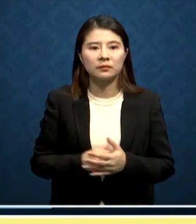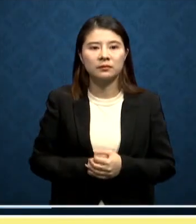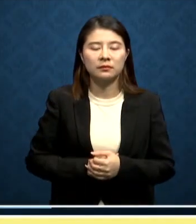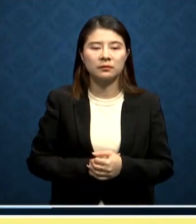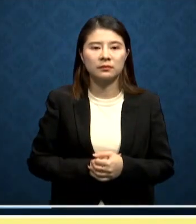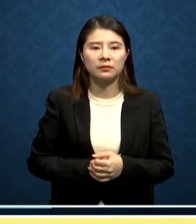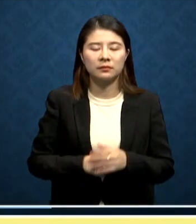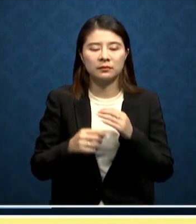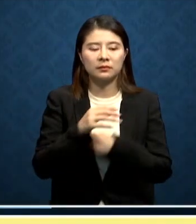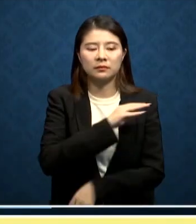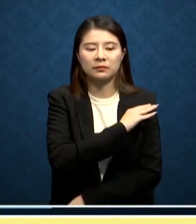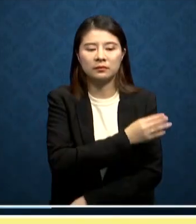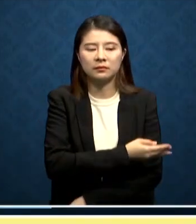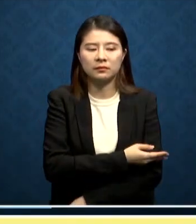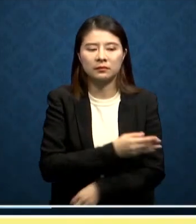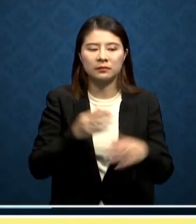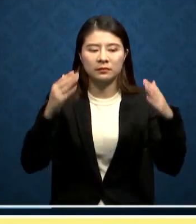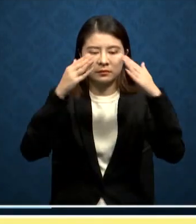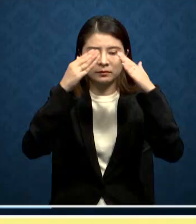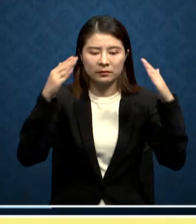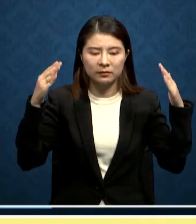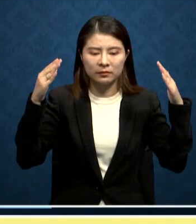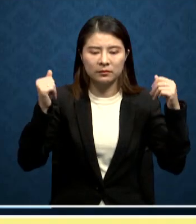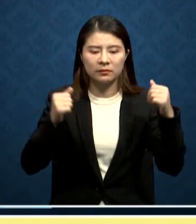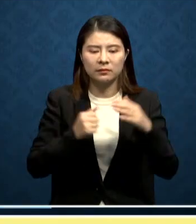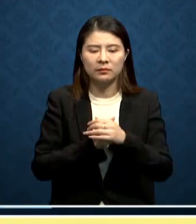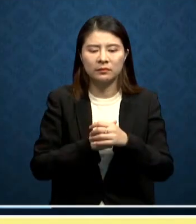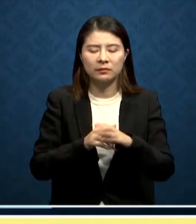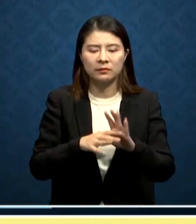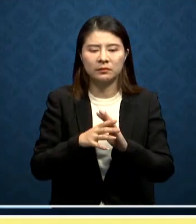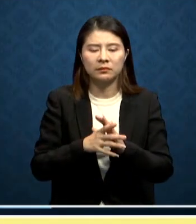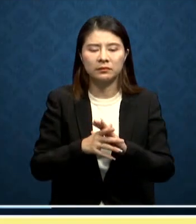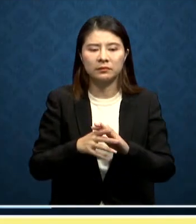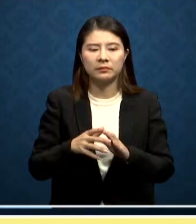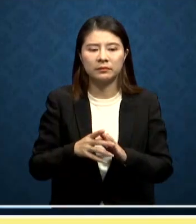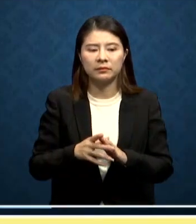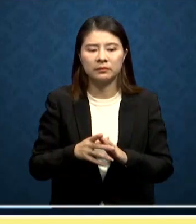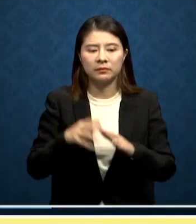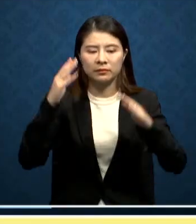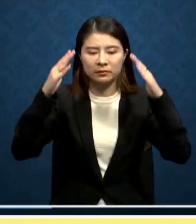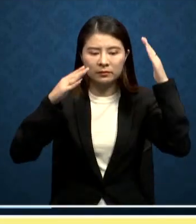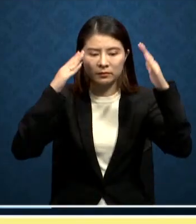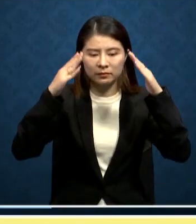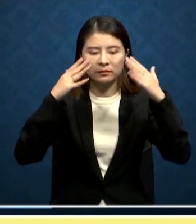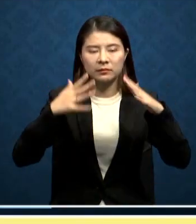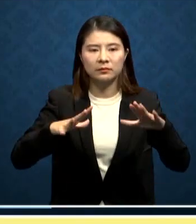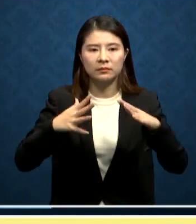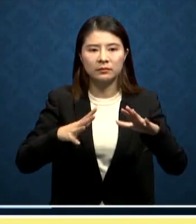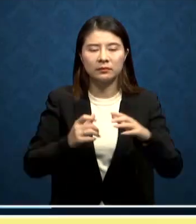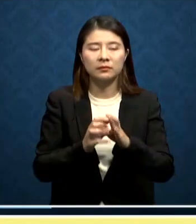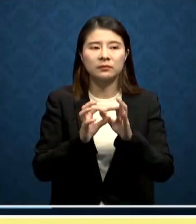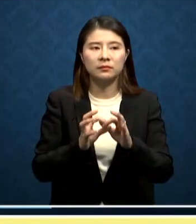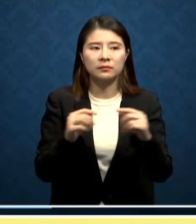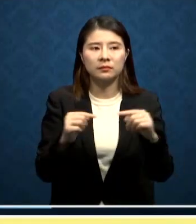สิงคโปร์มาเลนี่เทำหมดคือใช้ใช้เทคโนโลยีอัจฉริยะคือปัจจุบันเนี้ยข้อมูลต่างๆเ